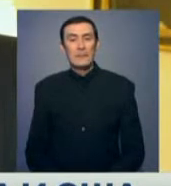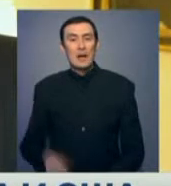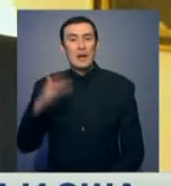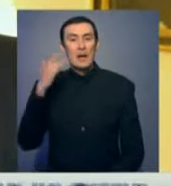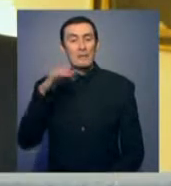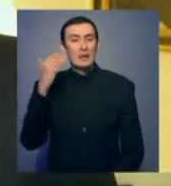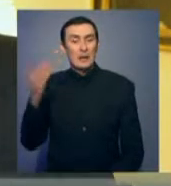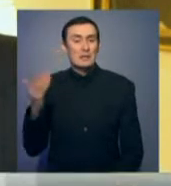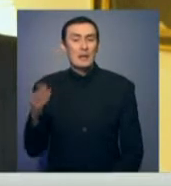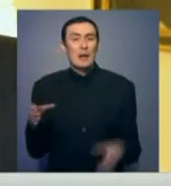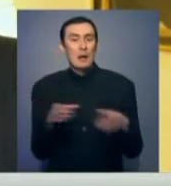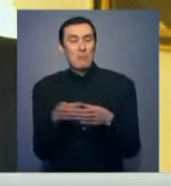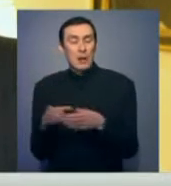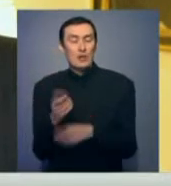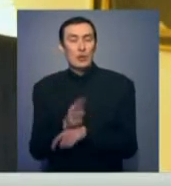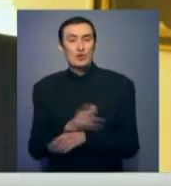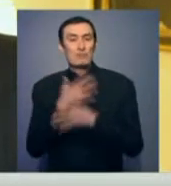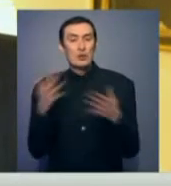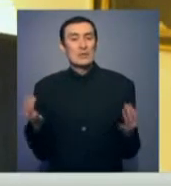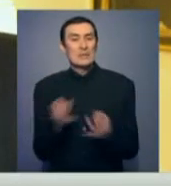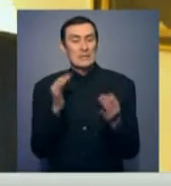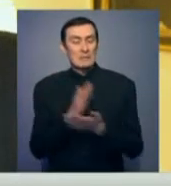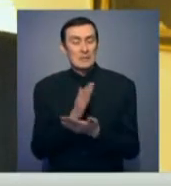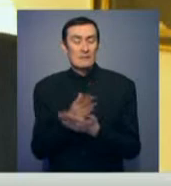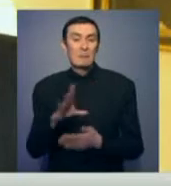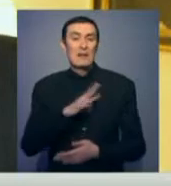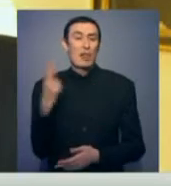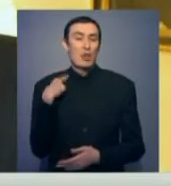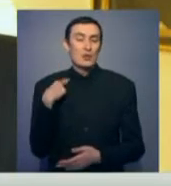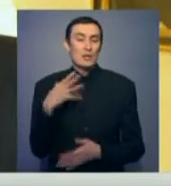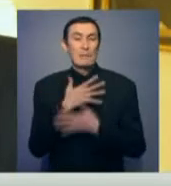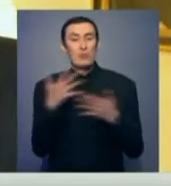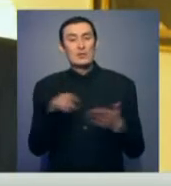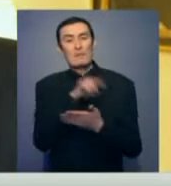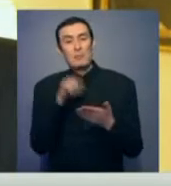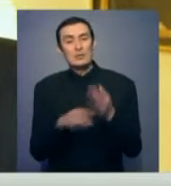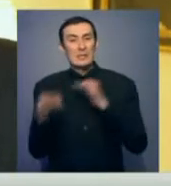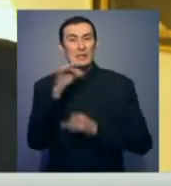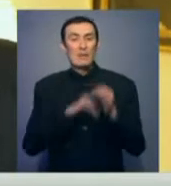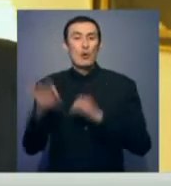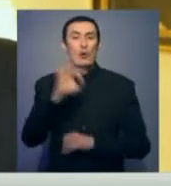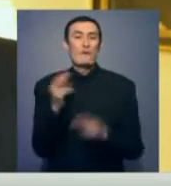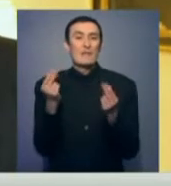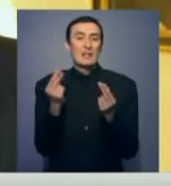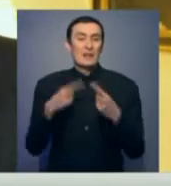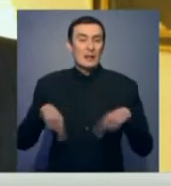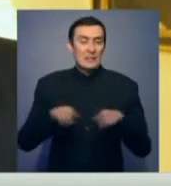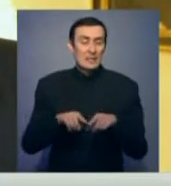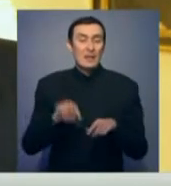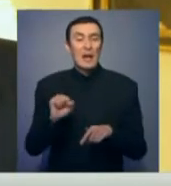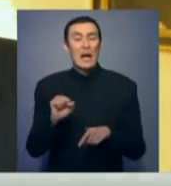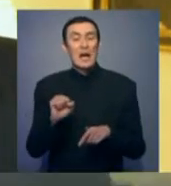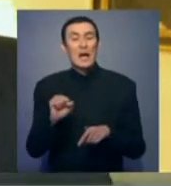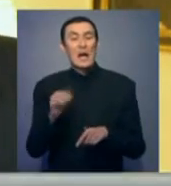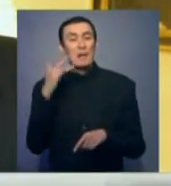Американские компании проявляют очень большой интерес. Если мы были в Лондоне, там был основной интерес на финансовых институтах, то здесь